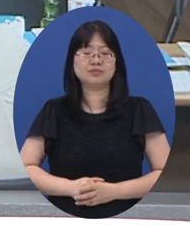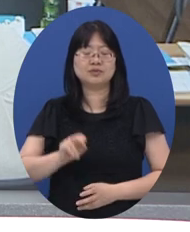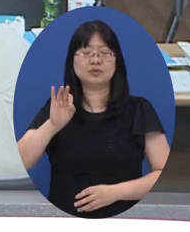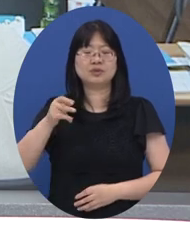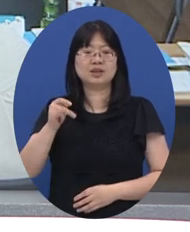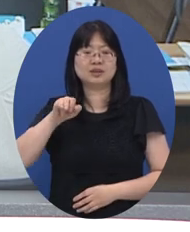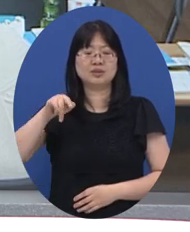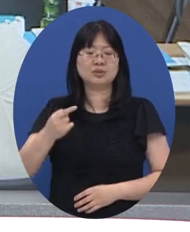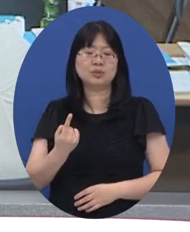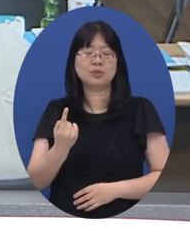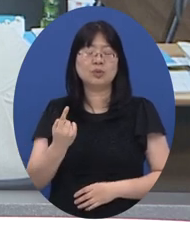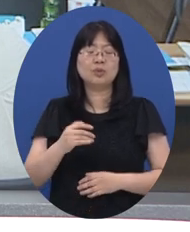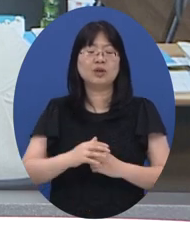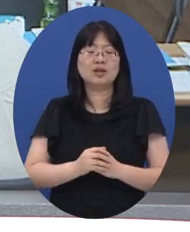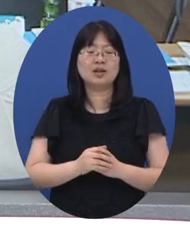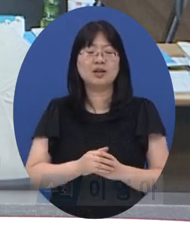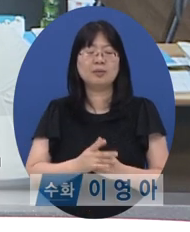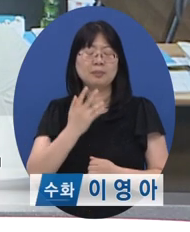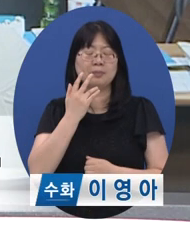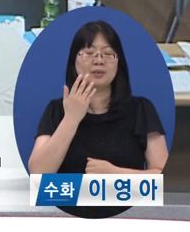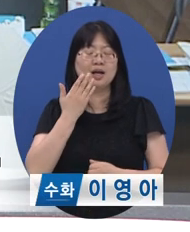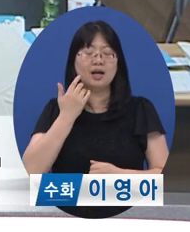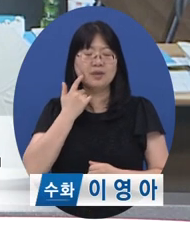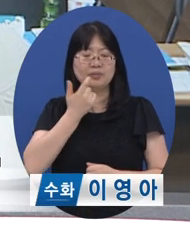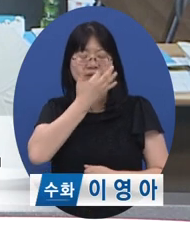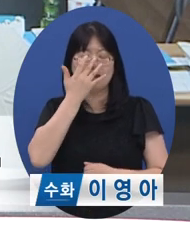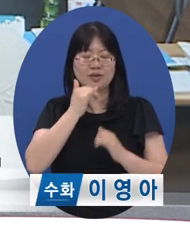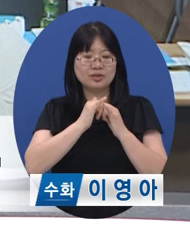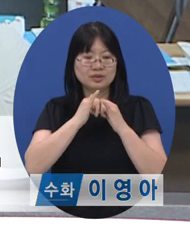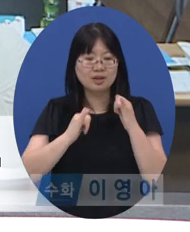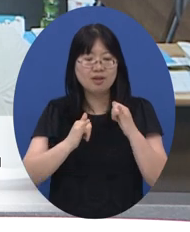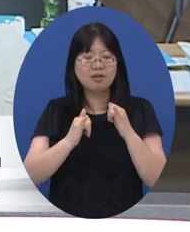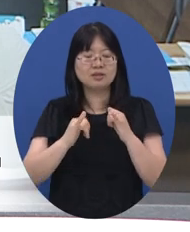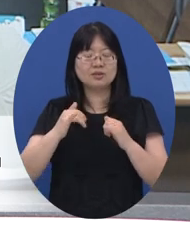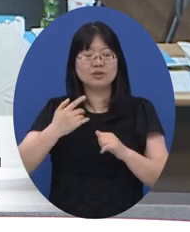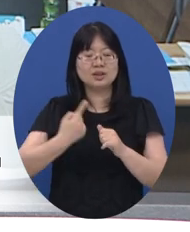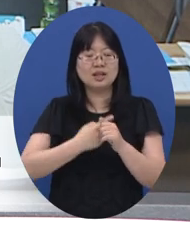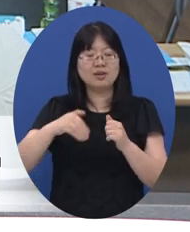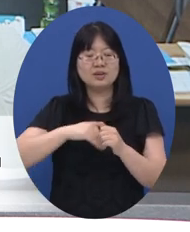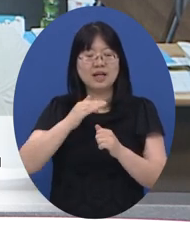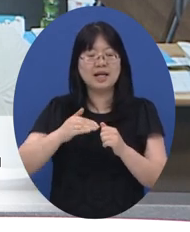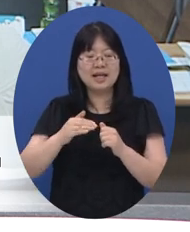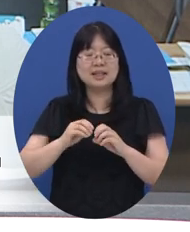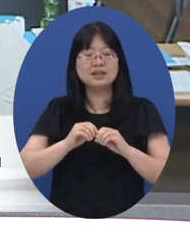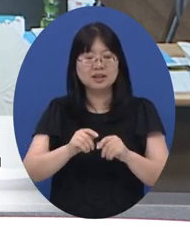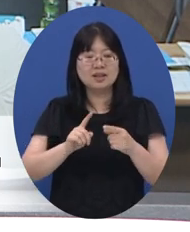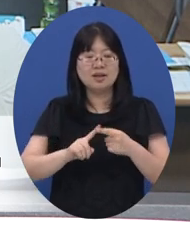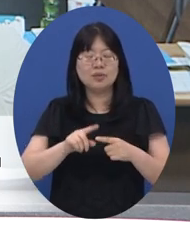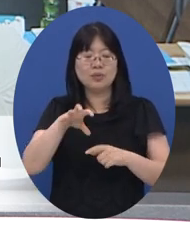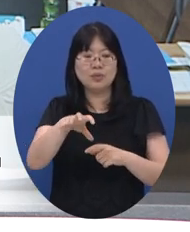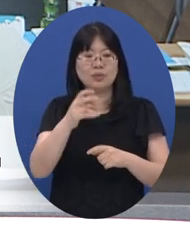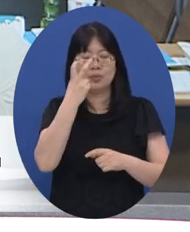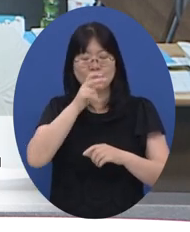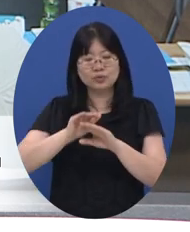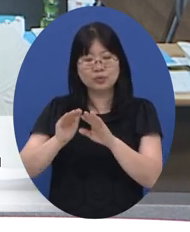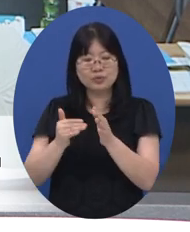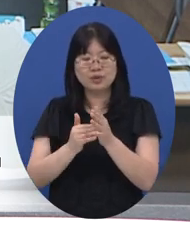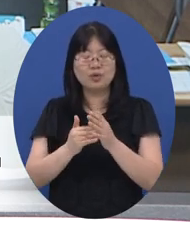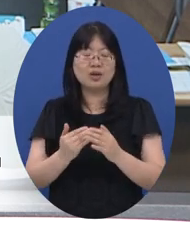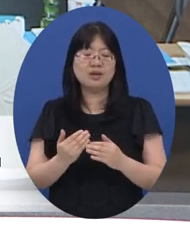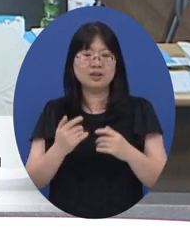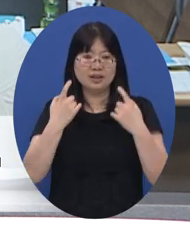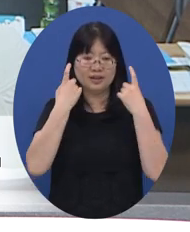유네스코 세계지질공원은 미적, 고고학적, 역사문화적, 생태학적, 지질학적 가치를 지닌 곳을 보존하고 관광